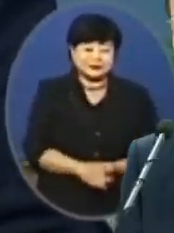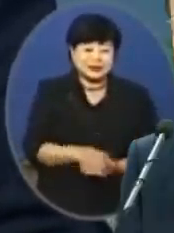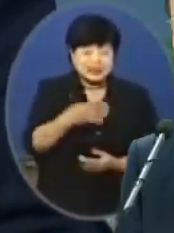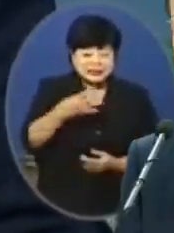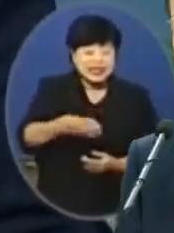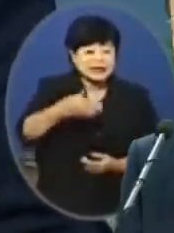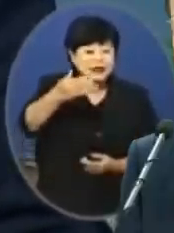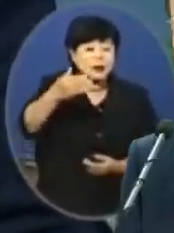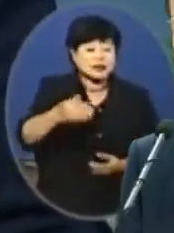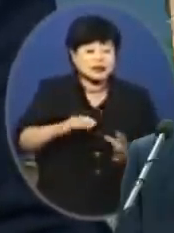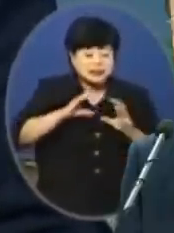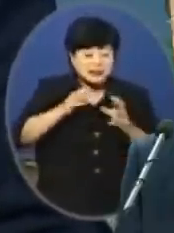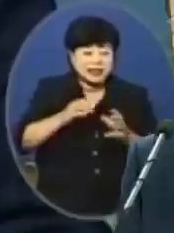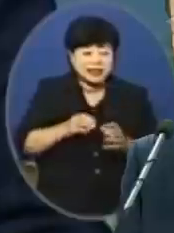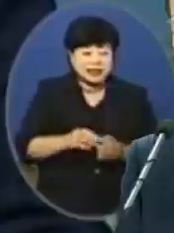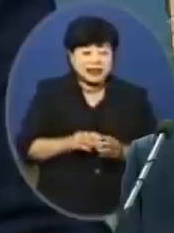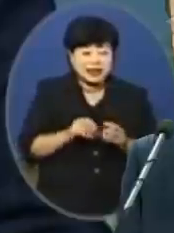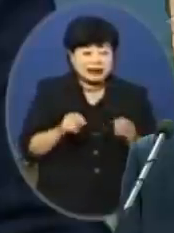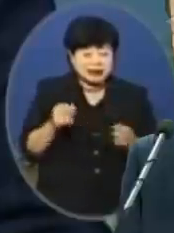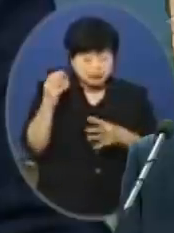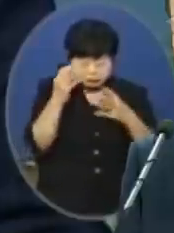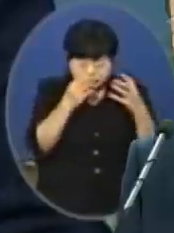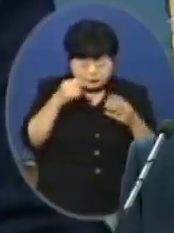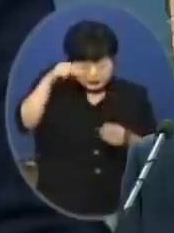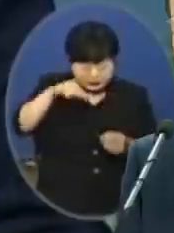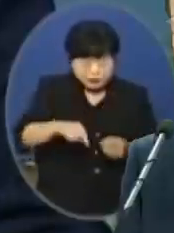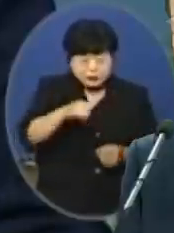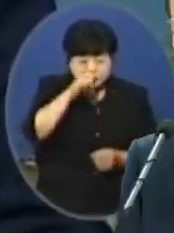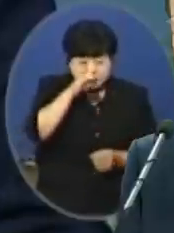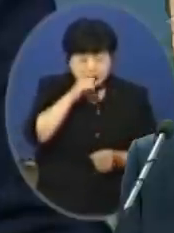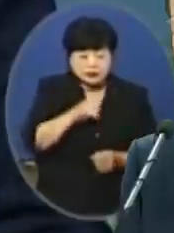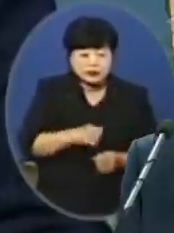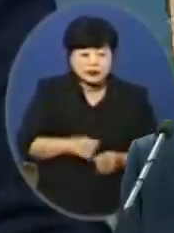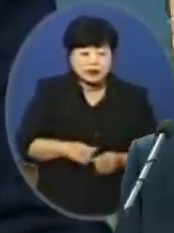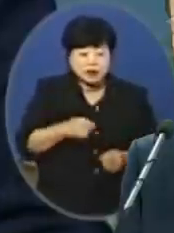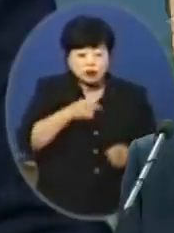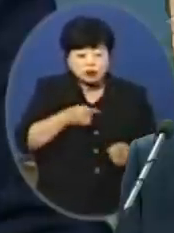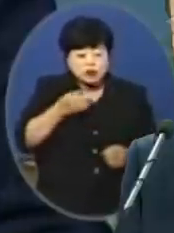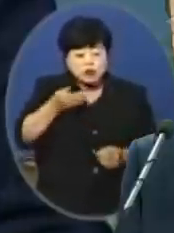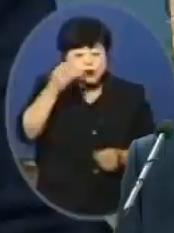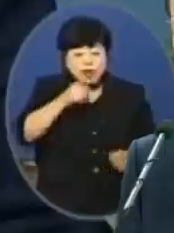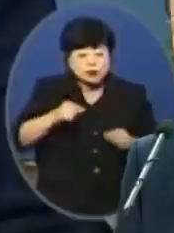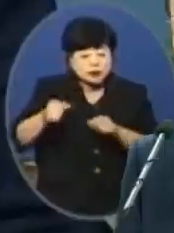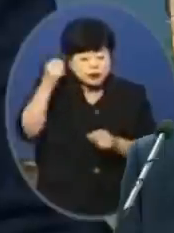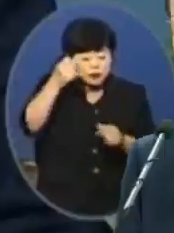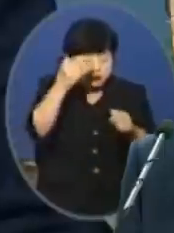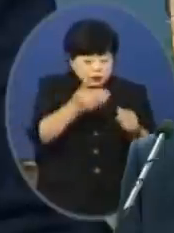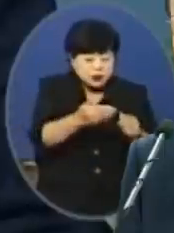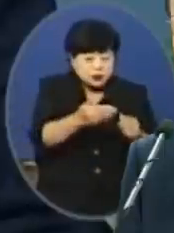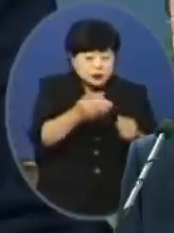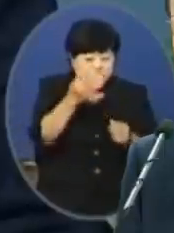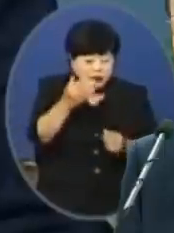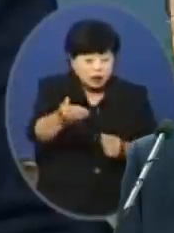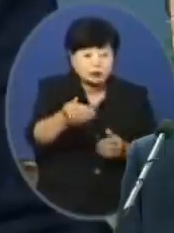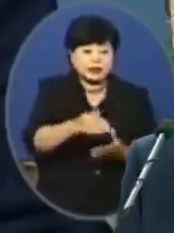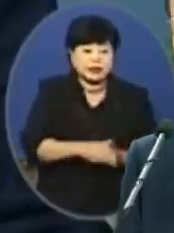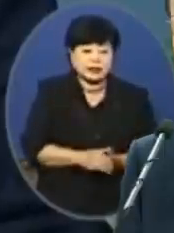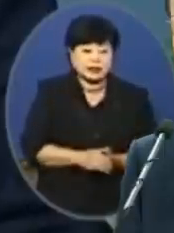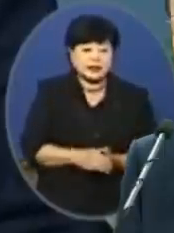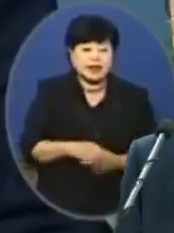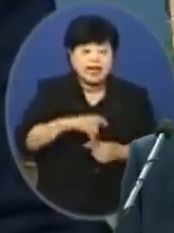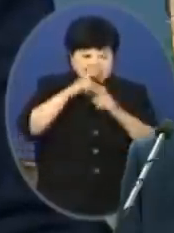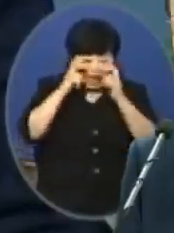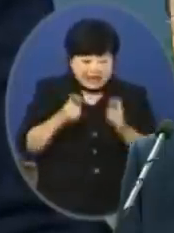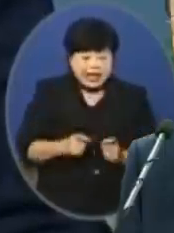4차원의 세계는 땅이 공허하고 혼돈하며 흑암이 깊어 모여 있을 때 수면에 운행하던 성령처럼 여러분의